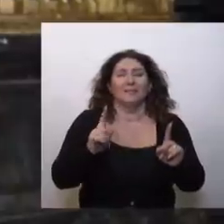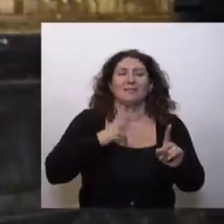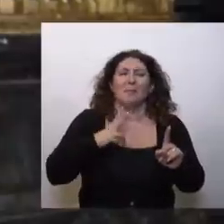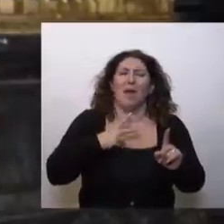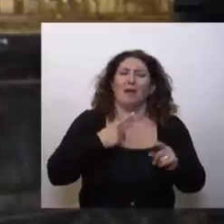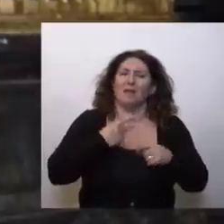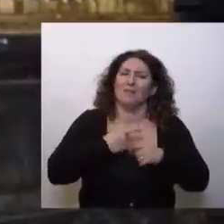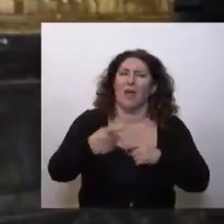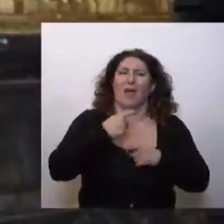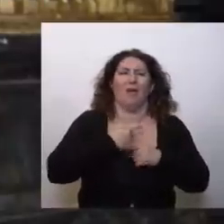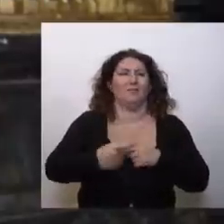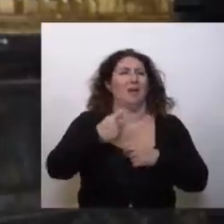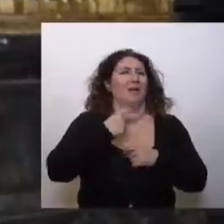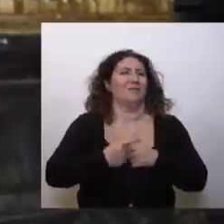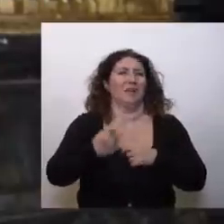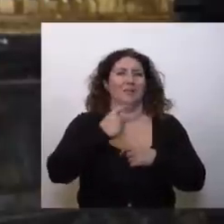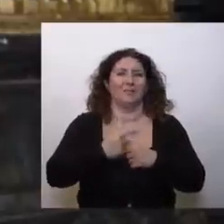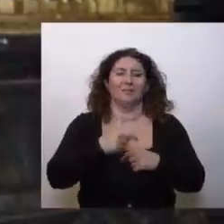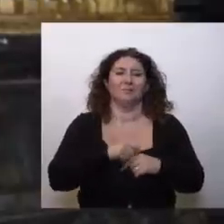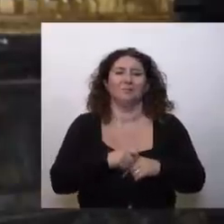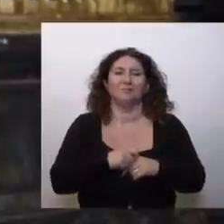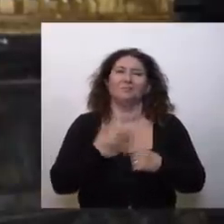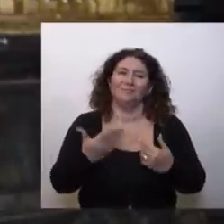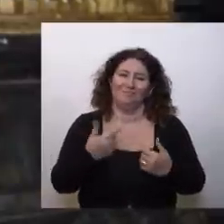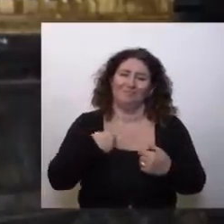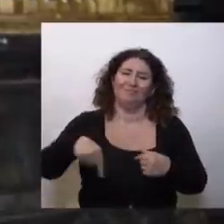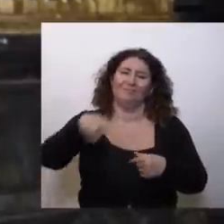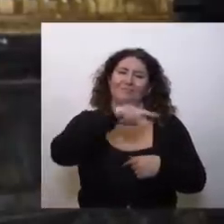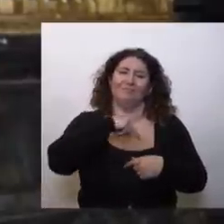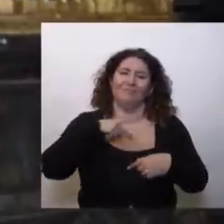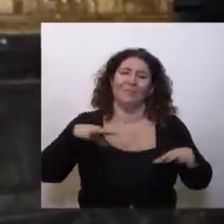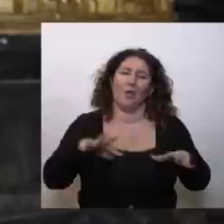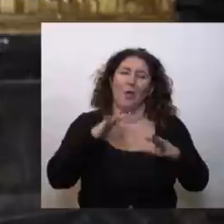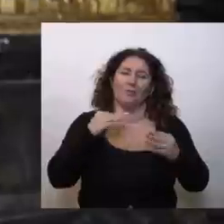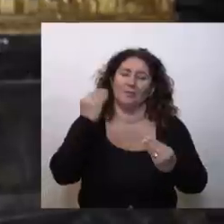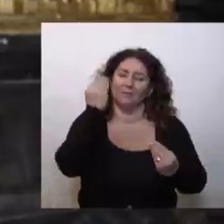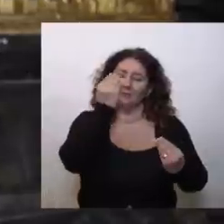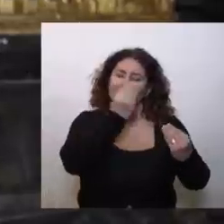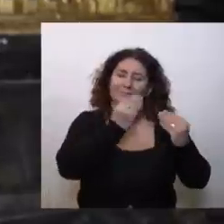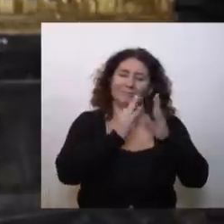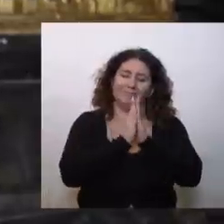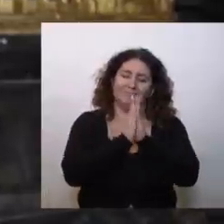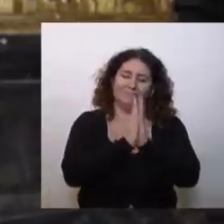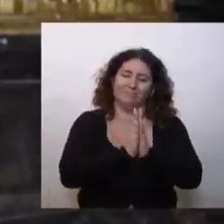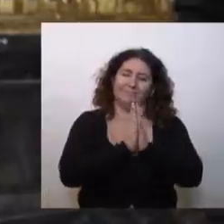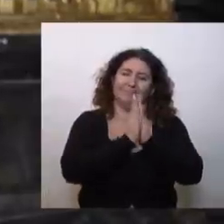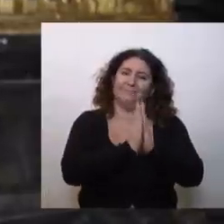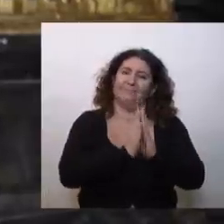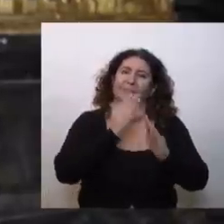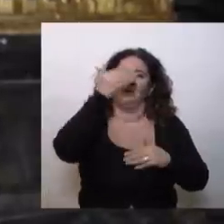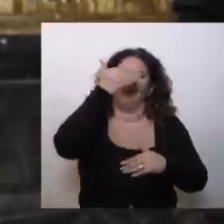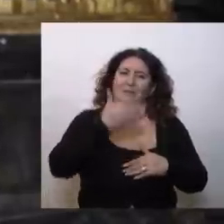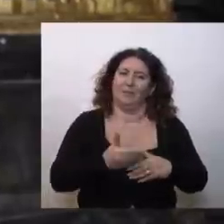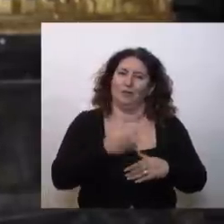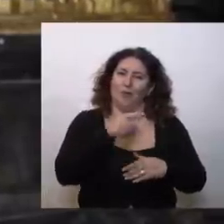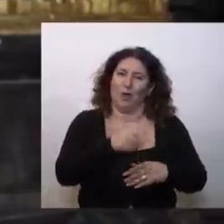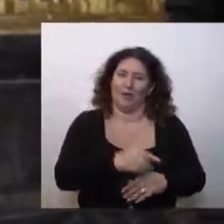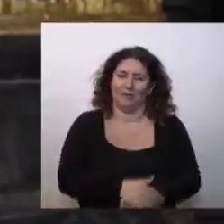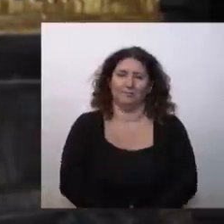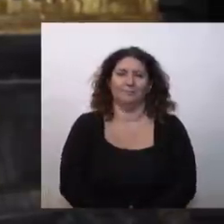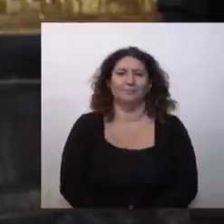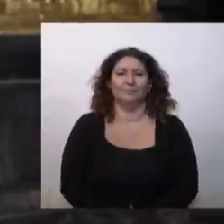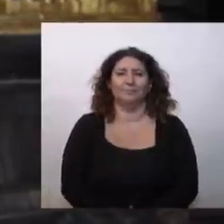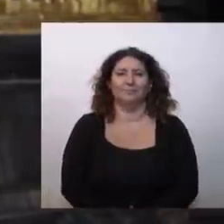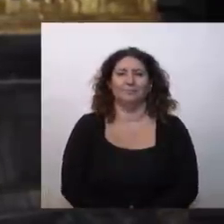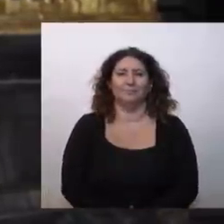Introduciamoci allora in clima di preghiera nella contemplazione della Sindone.